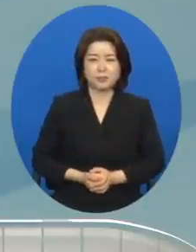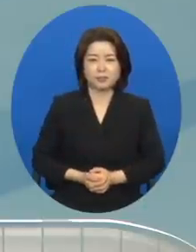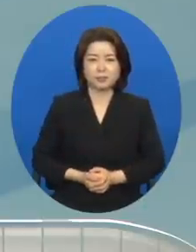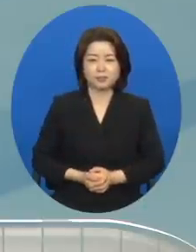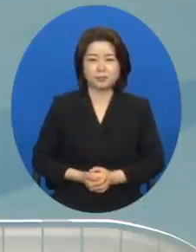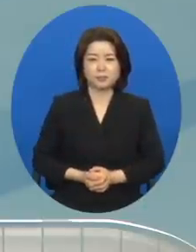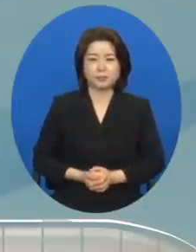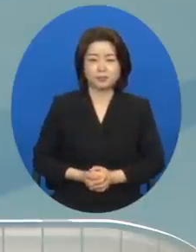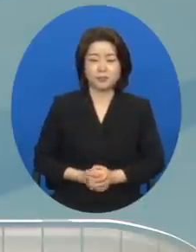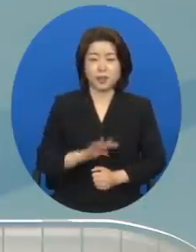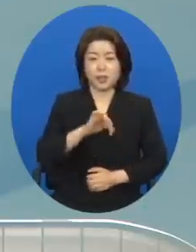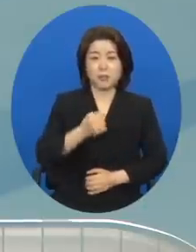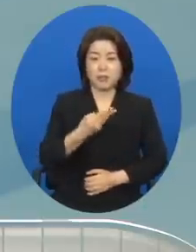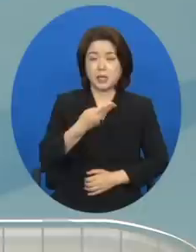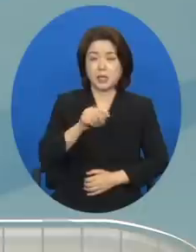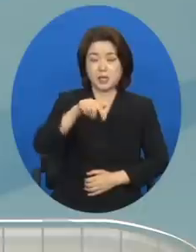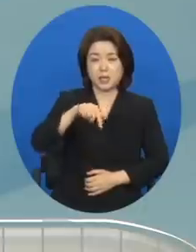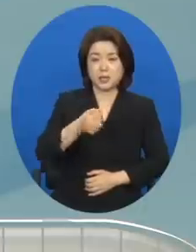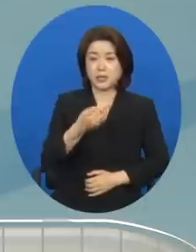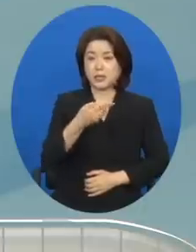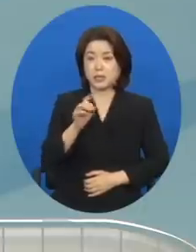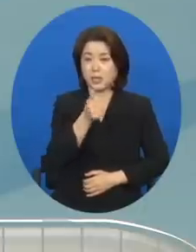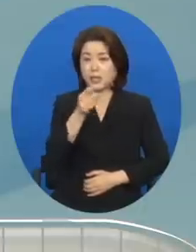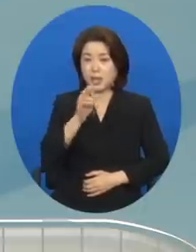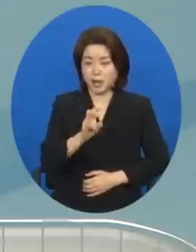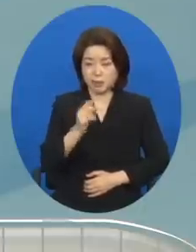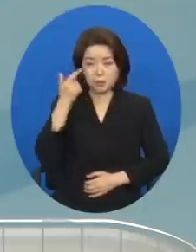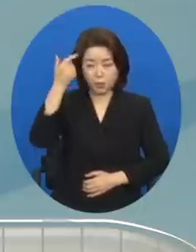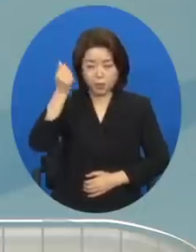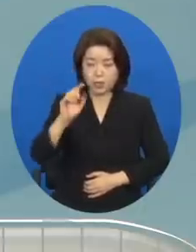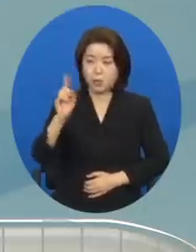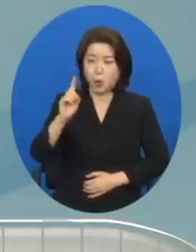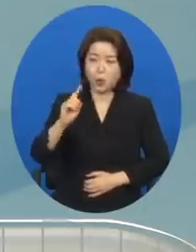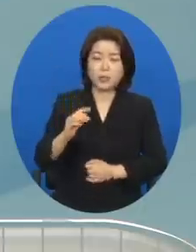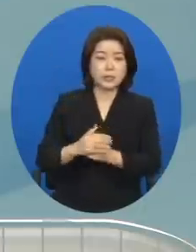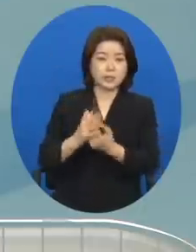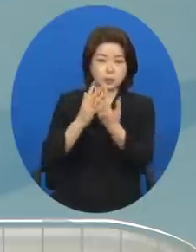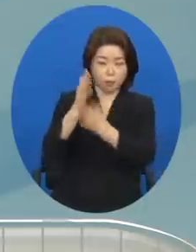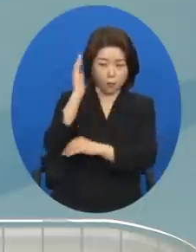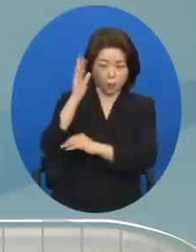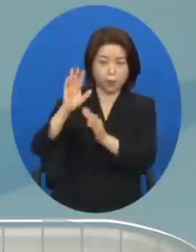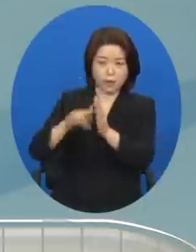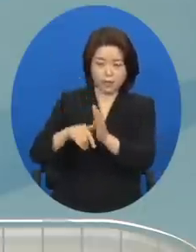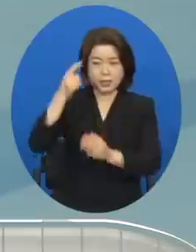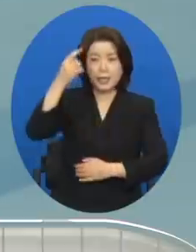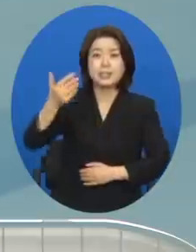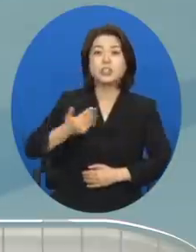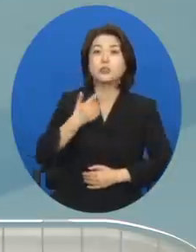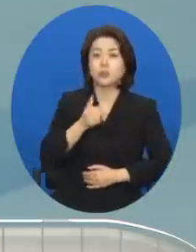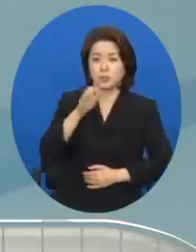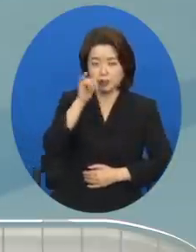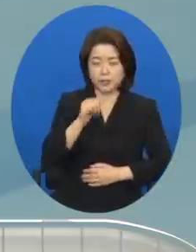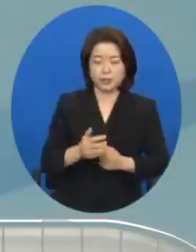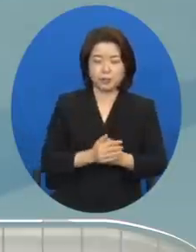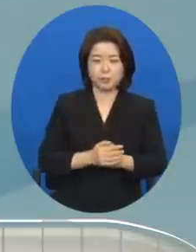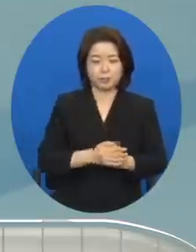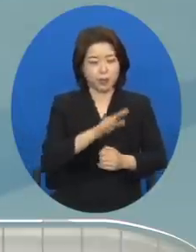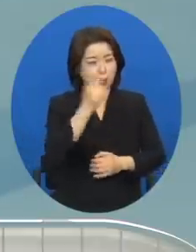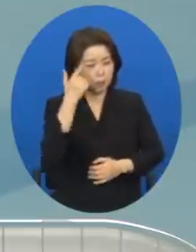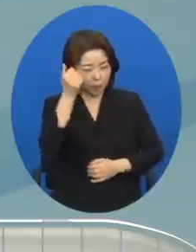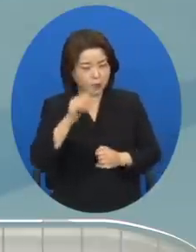빌리 그레이엄 목사님이 한번 어느 교회 집회를 갔다가 그런 질문을 받으셨어요. 목사님, 우리